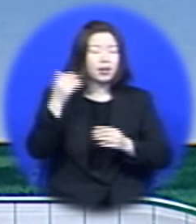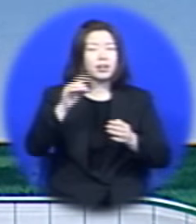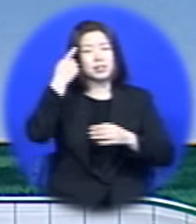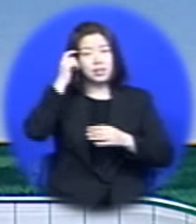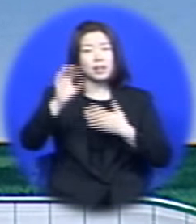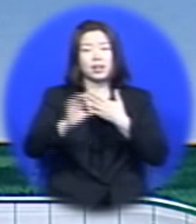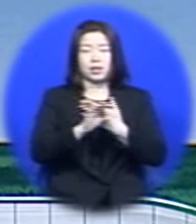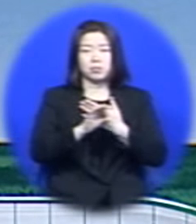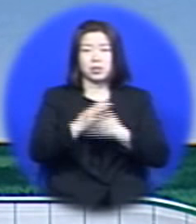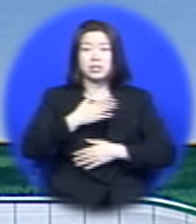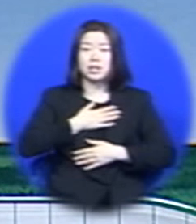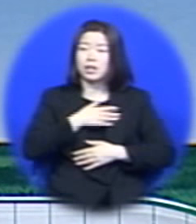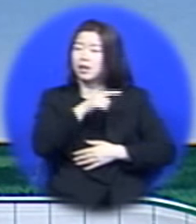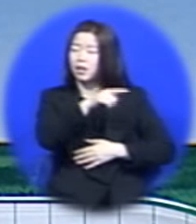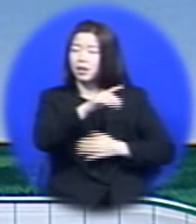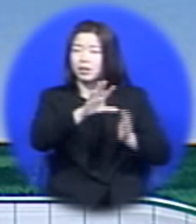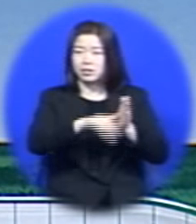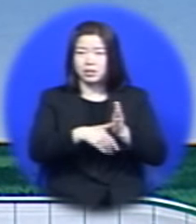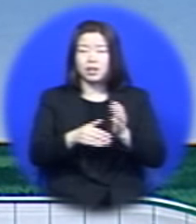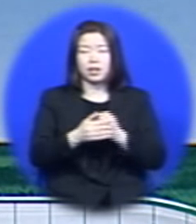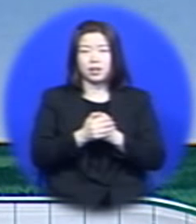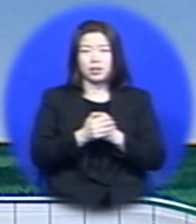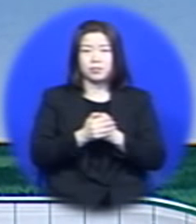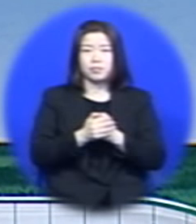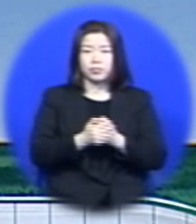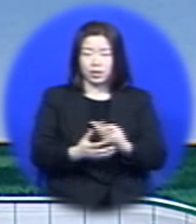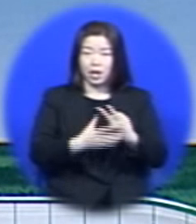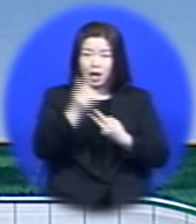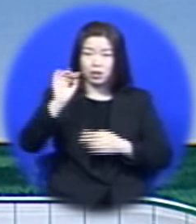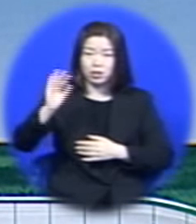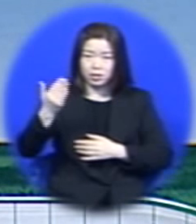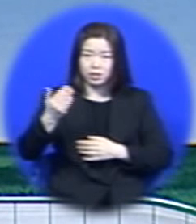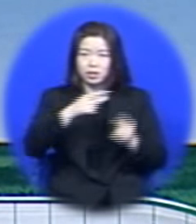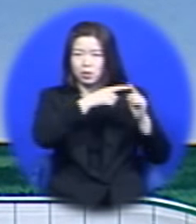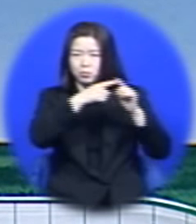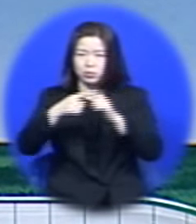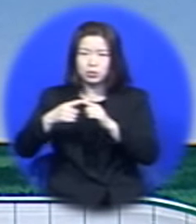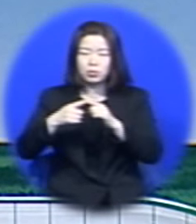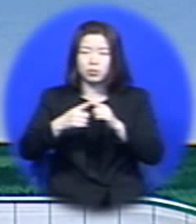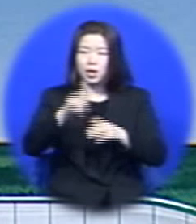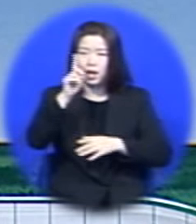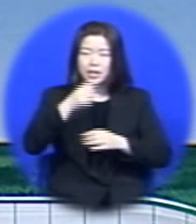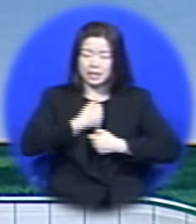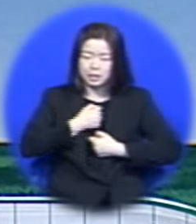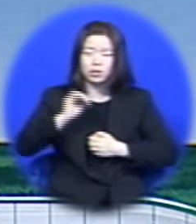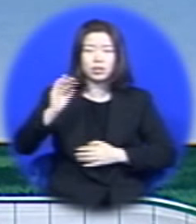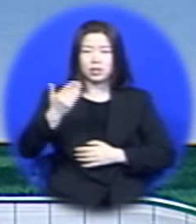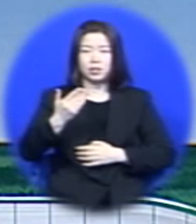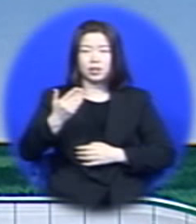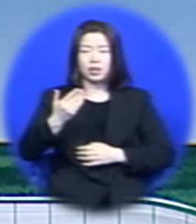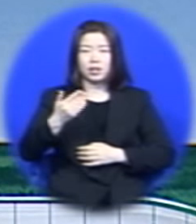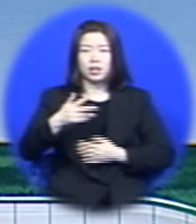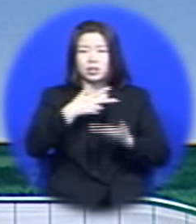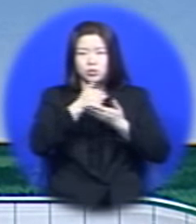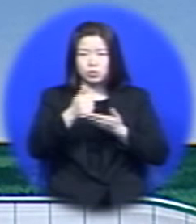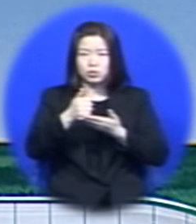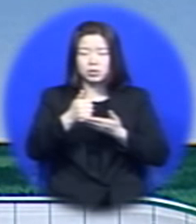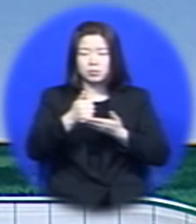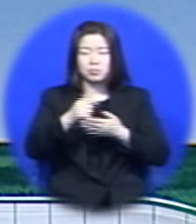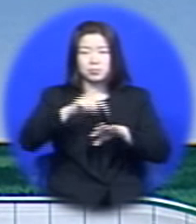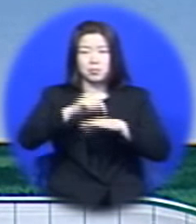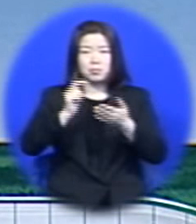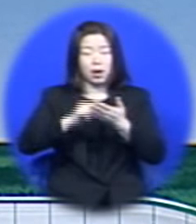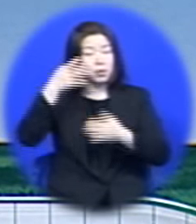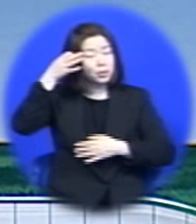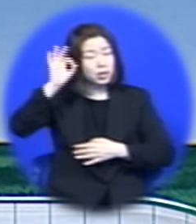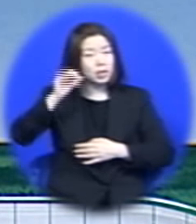만약에 그때 하나 돼야 된다, 무조건 하나는 지켜야 된다 하는 주님의 마음을 깨닫지